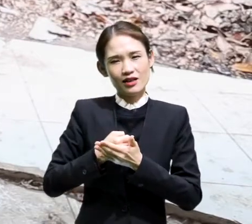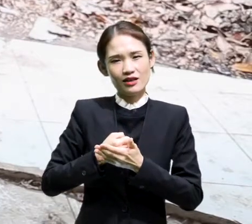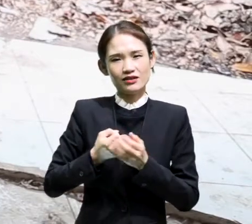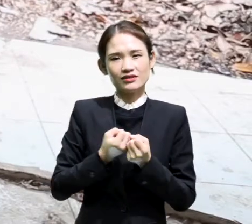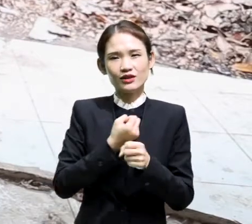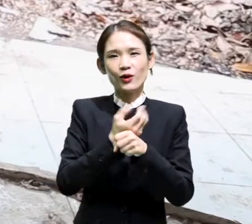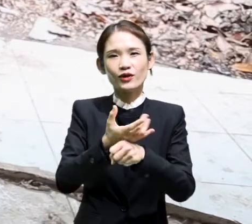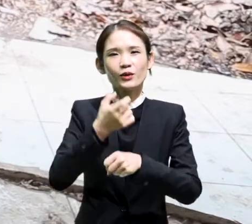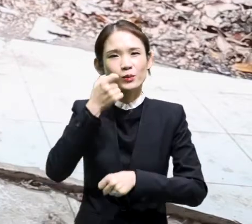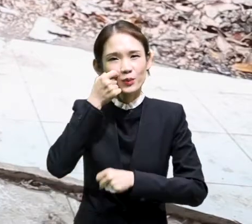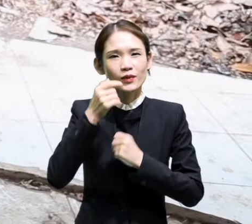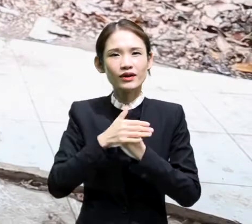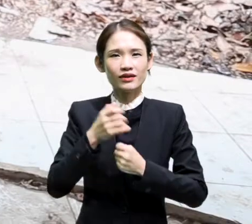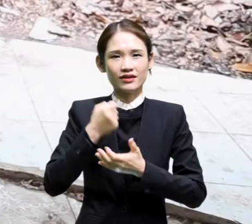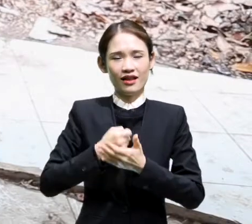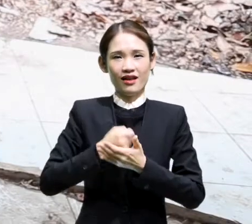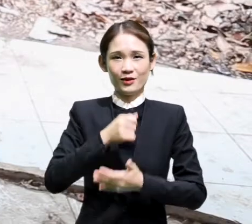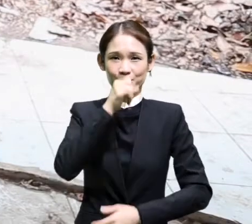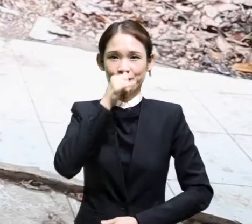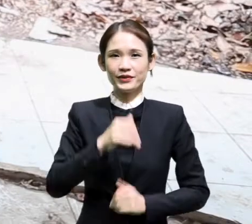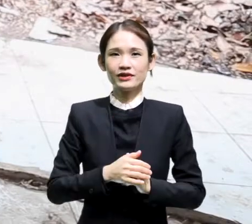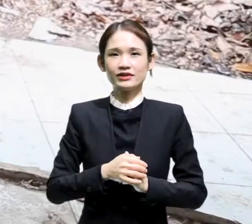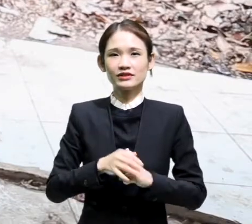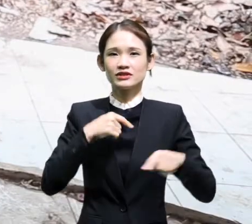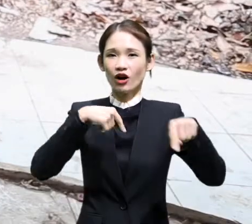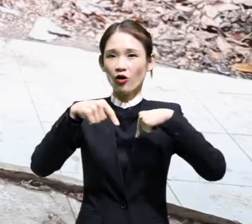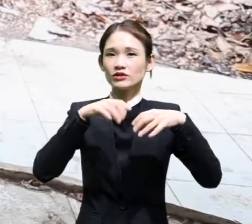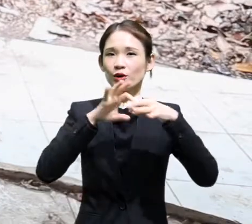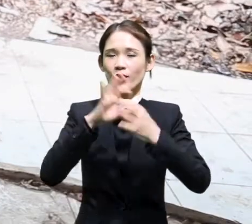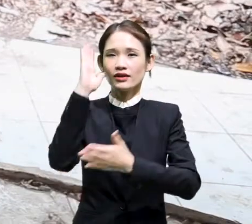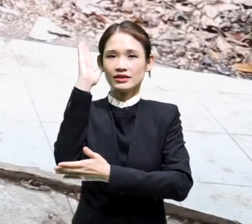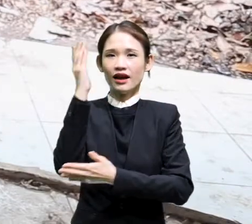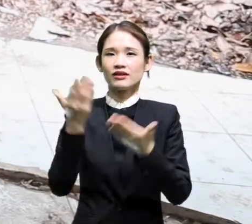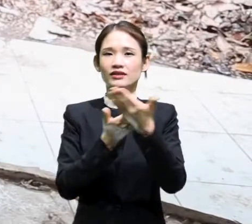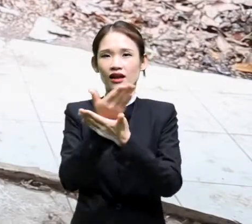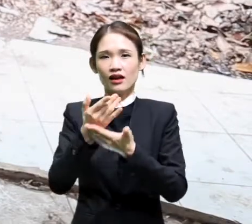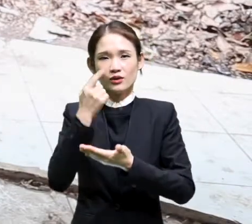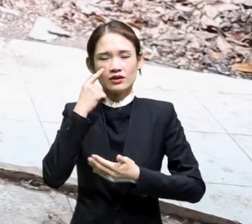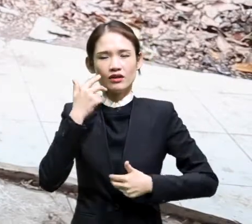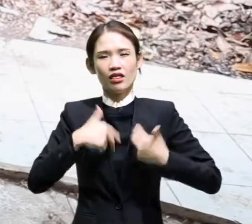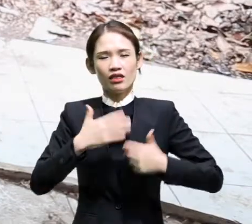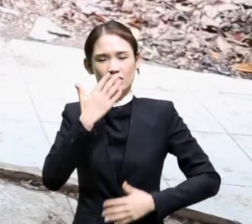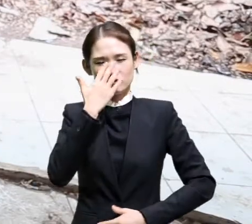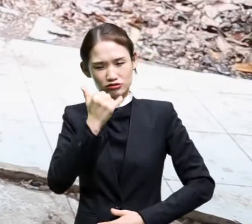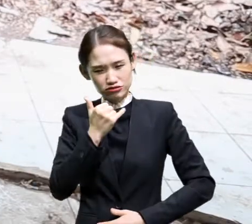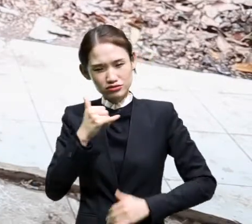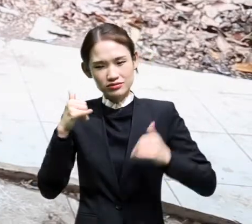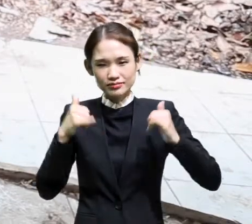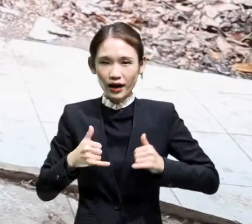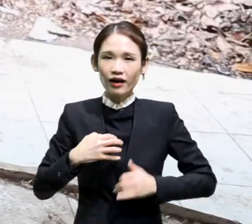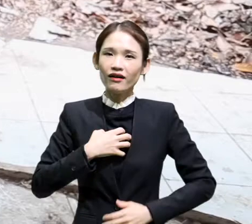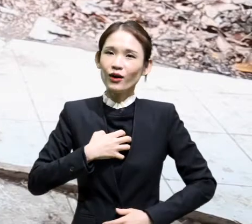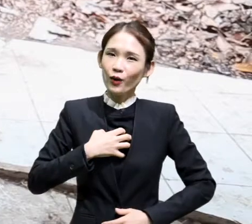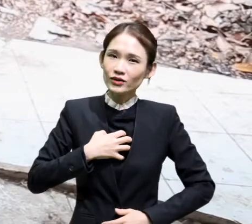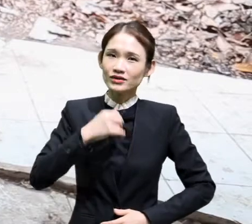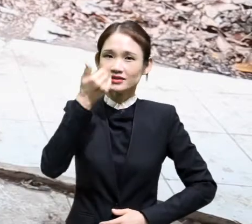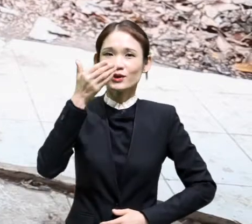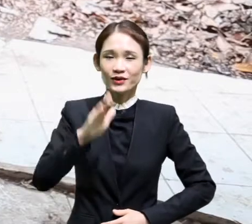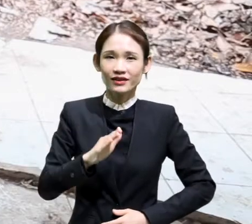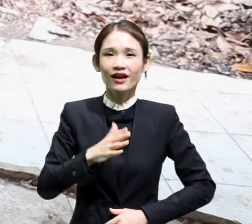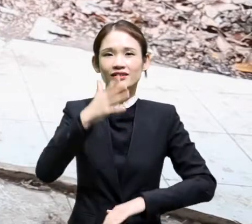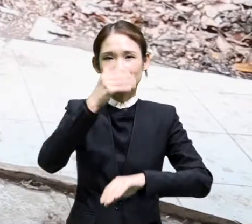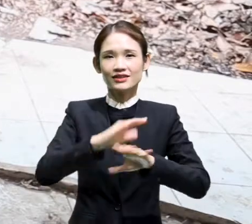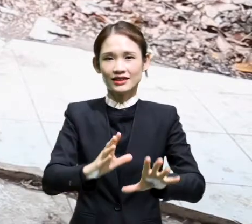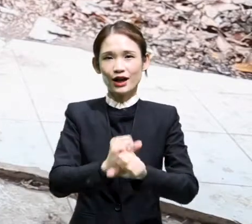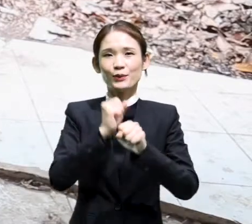생생한 전달감들이 좀 떨어지는 것 같아서 좀 아쉬웠고 정책에 대한 얘기를 하다 보니까 좀 재미없는 강의가 됐을까 좀 걱정이 됐는데